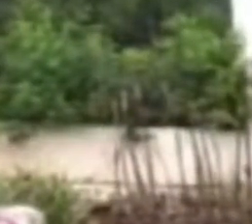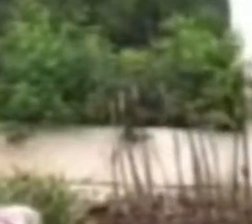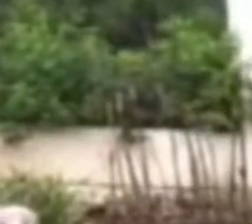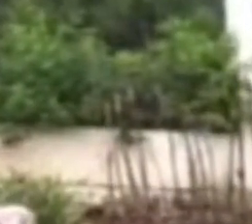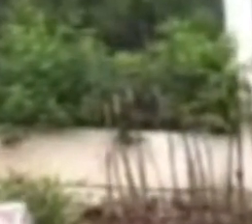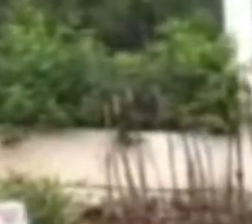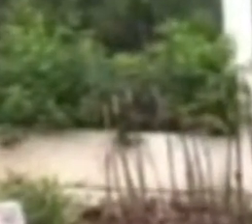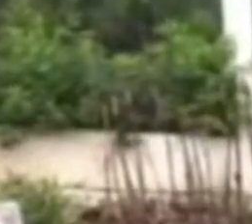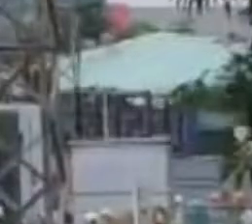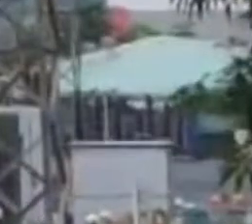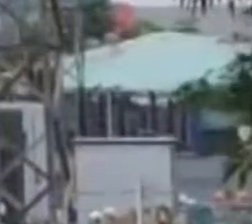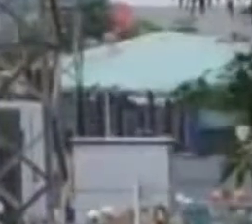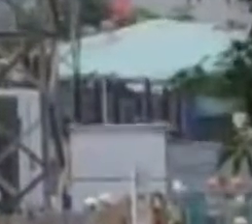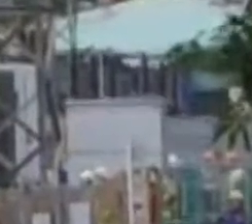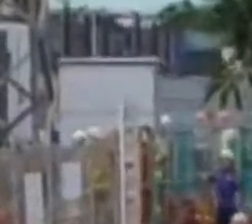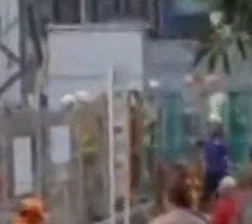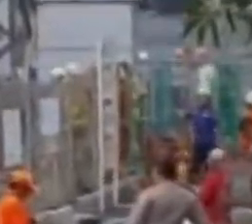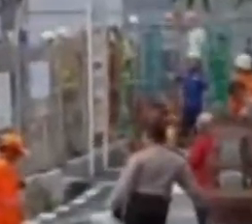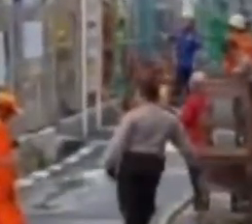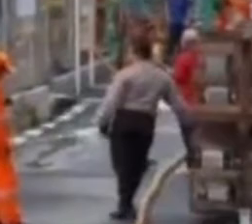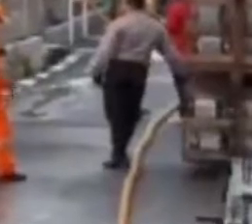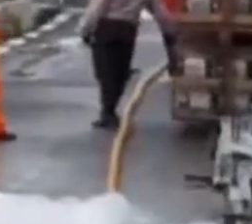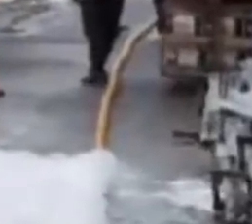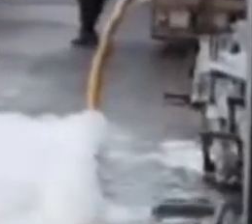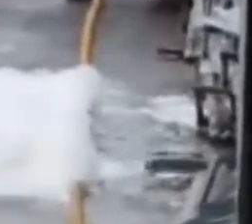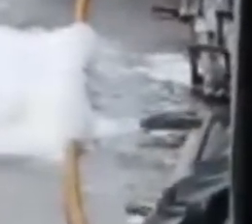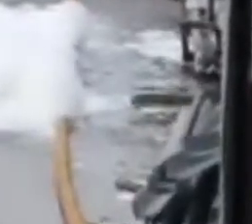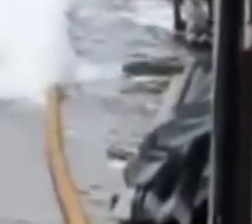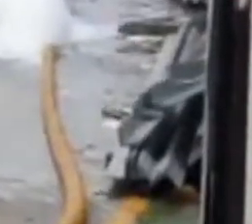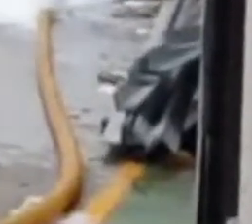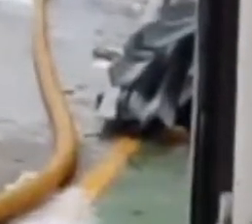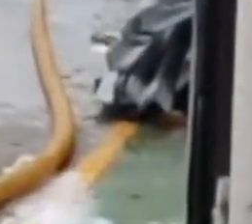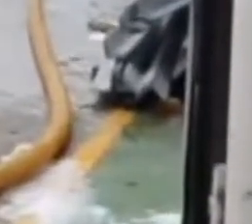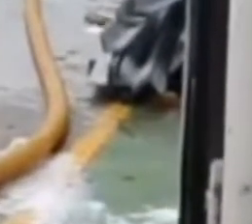Sebelum terbakar, warga sempat mendengarkan suara ledakan yang cukup keras.